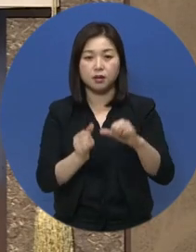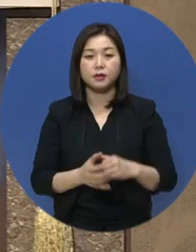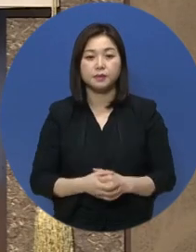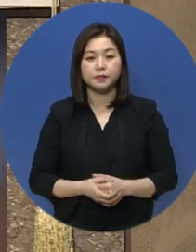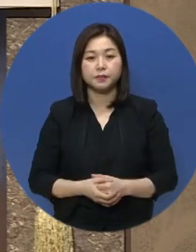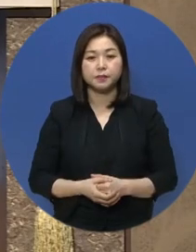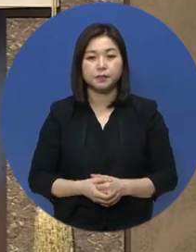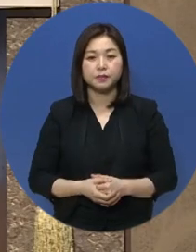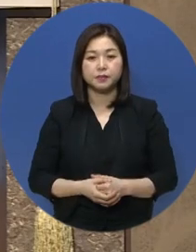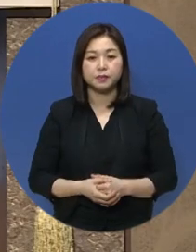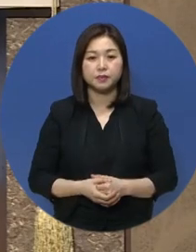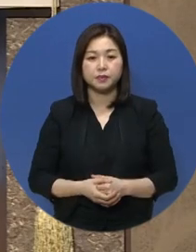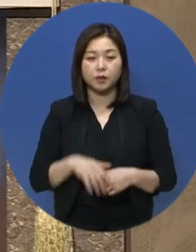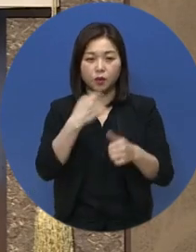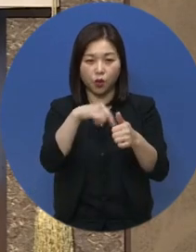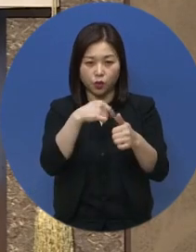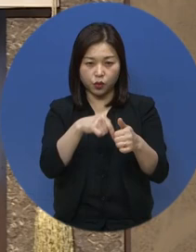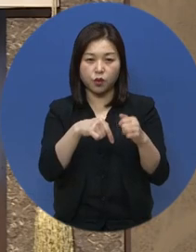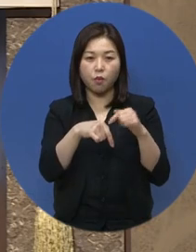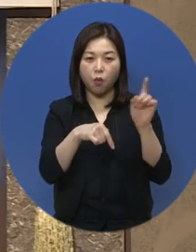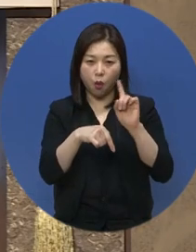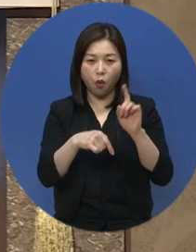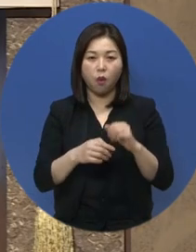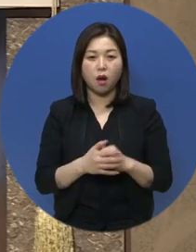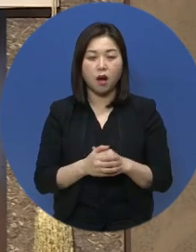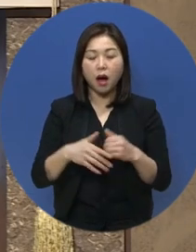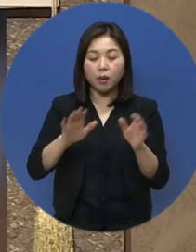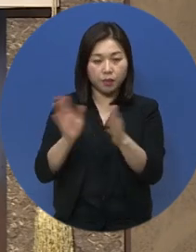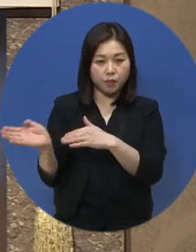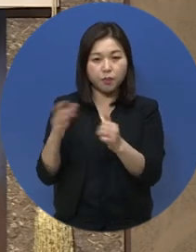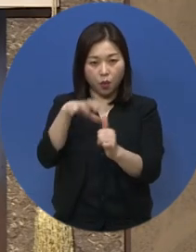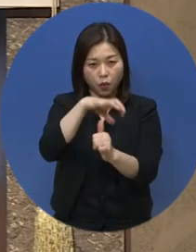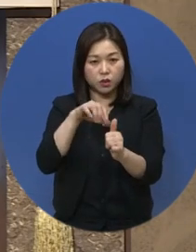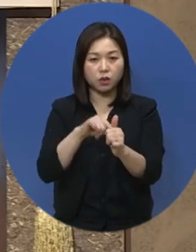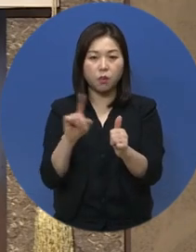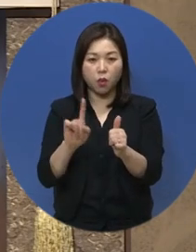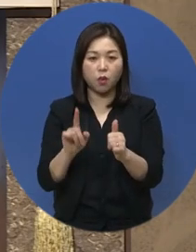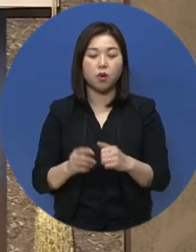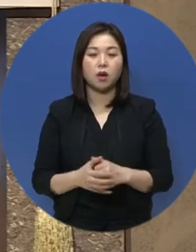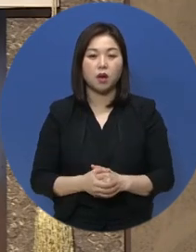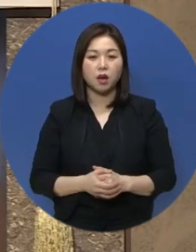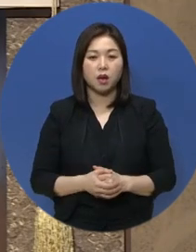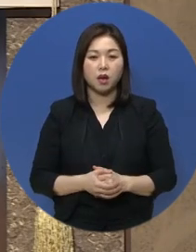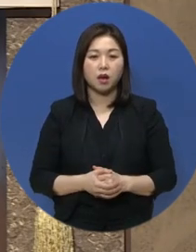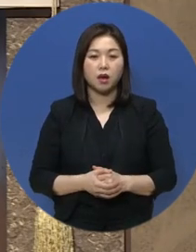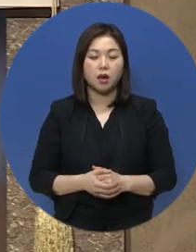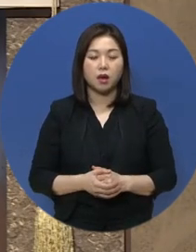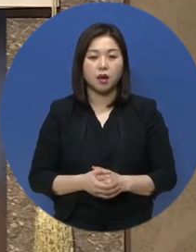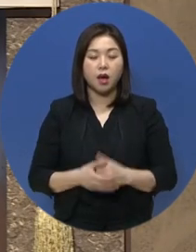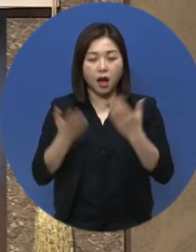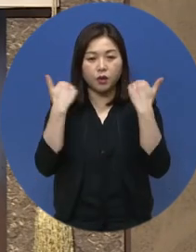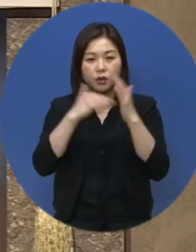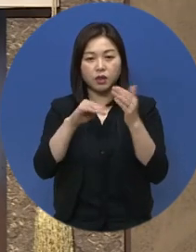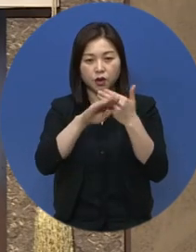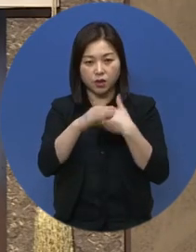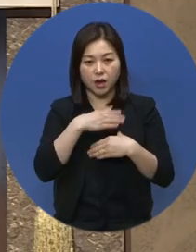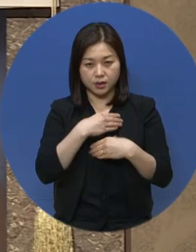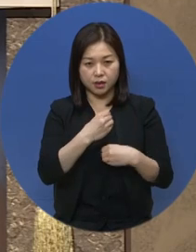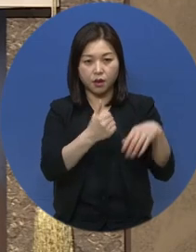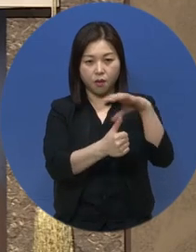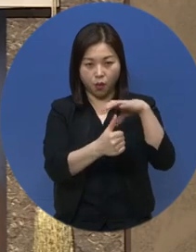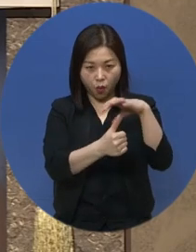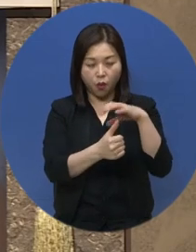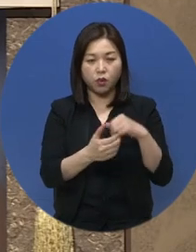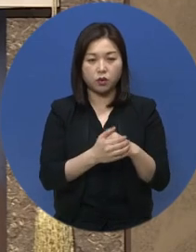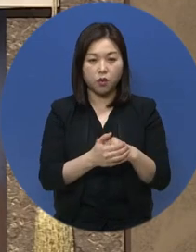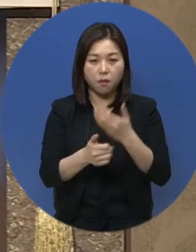있어요. 교육이라고 하면은 보호라고 하는 것은 방과 후에 안전한 보호, 그리고 이제